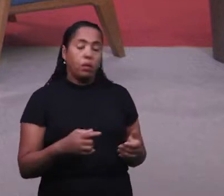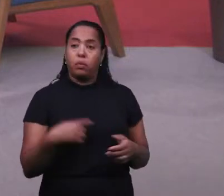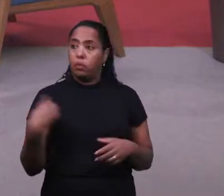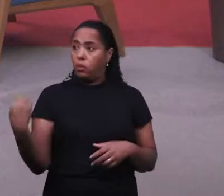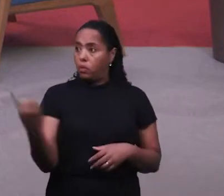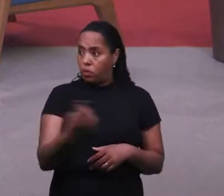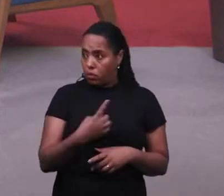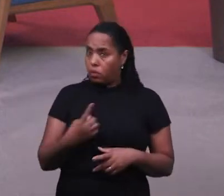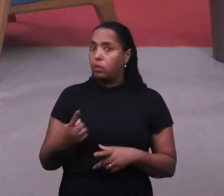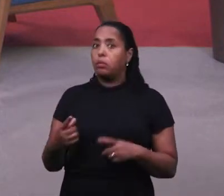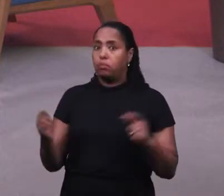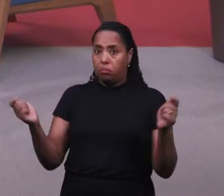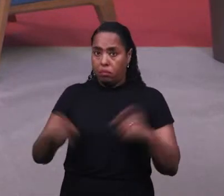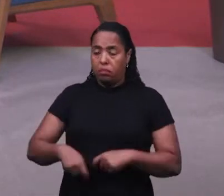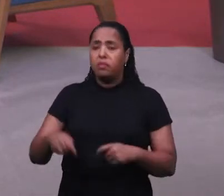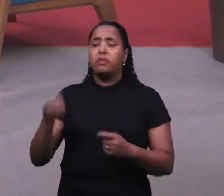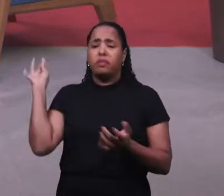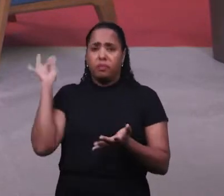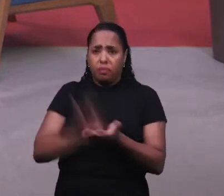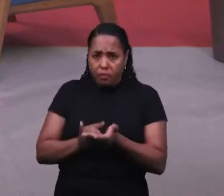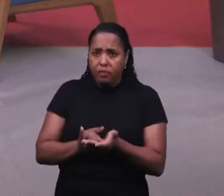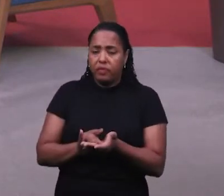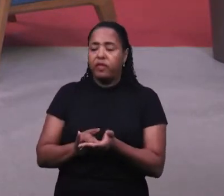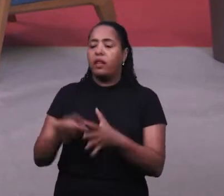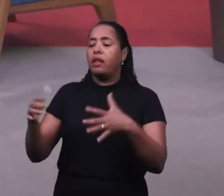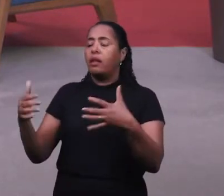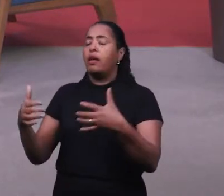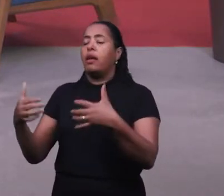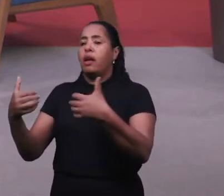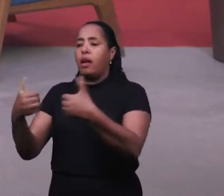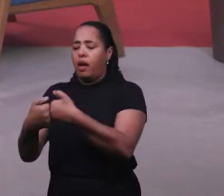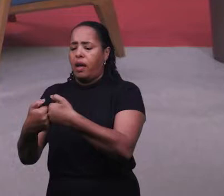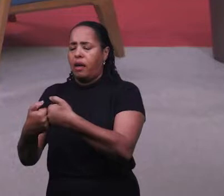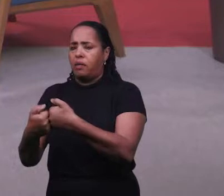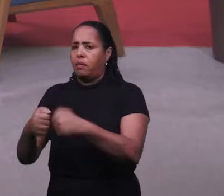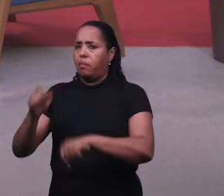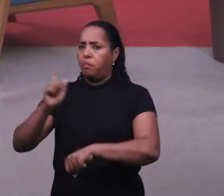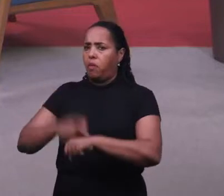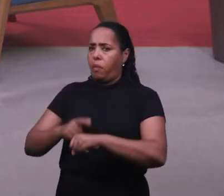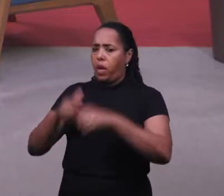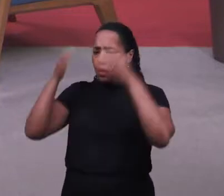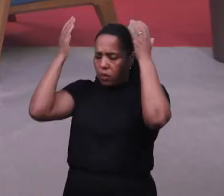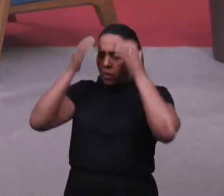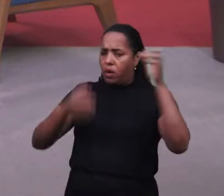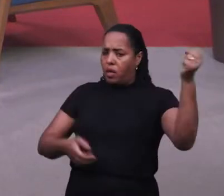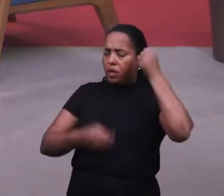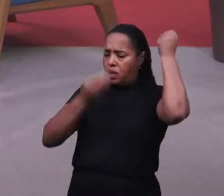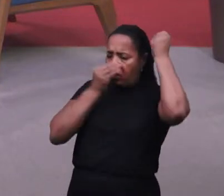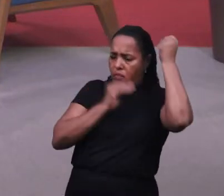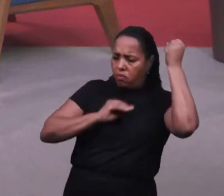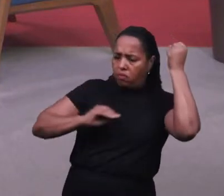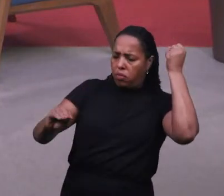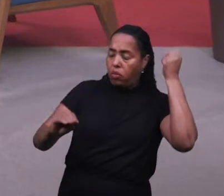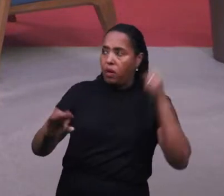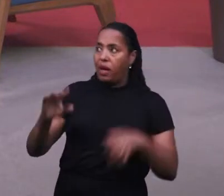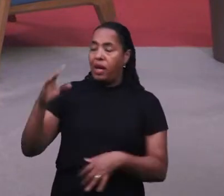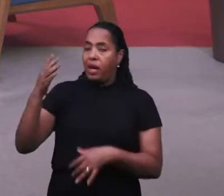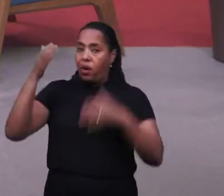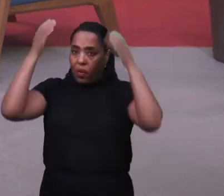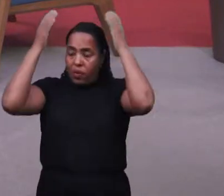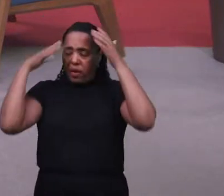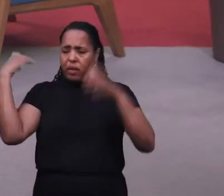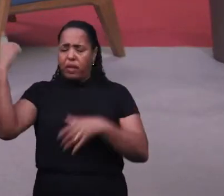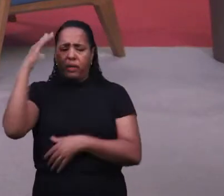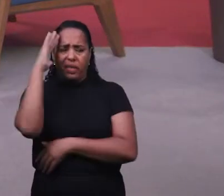crois que nous pouvons affirmer que l'arche, quand Saül l'a méprisé, David il a